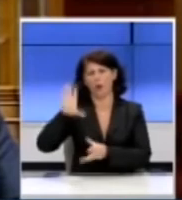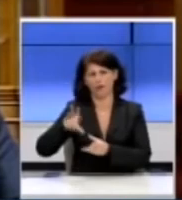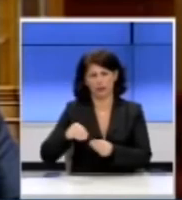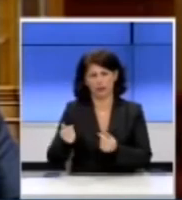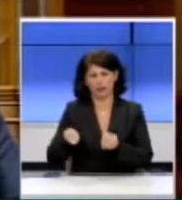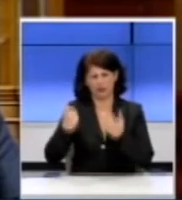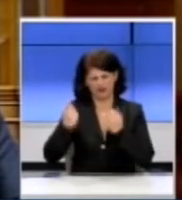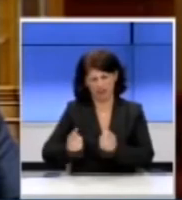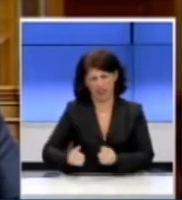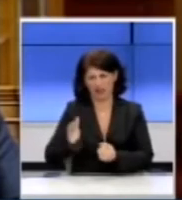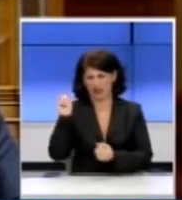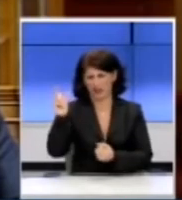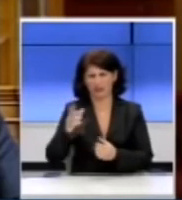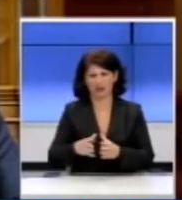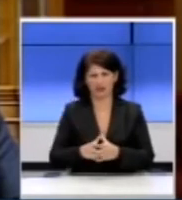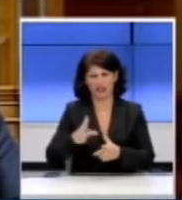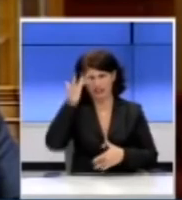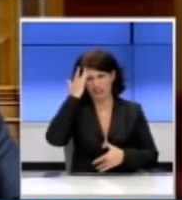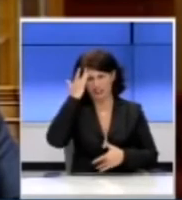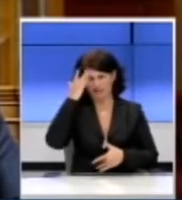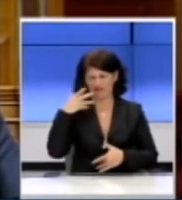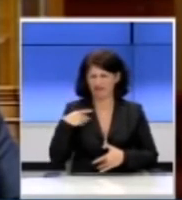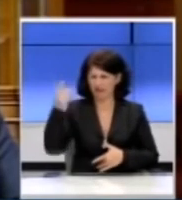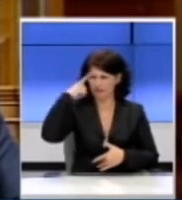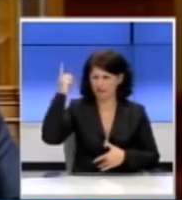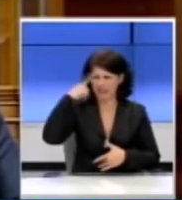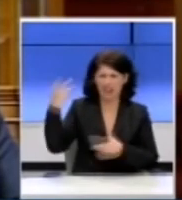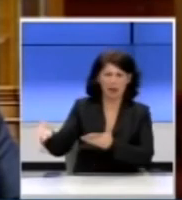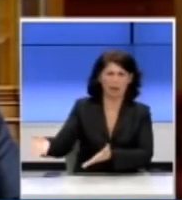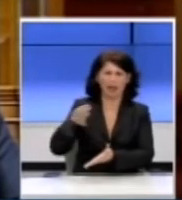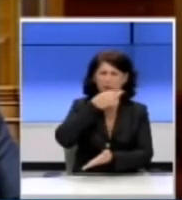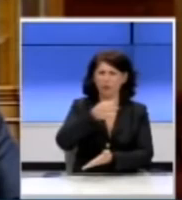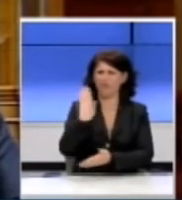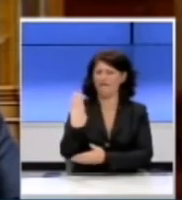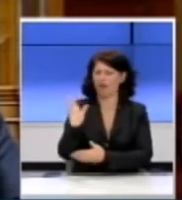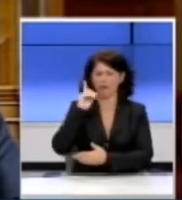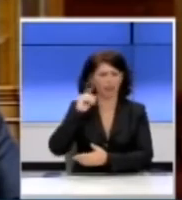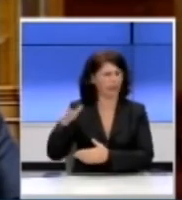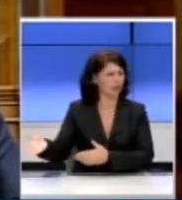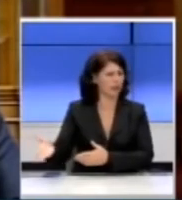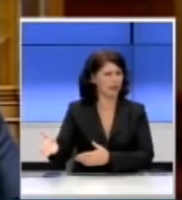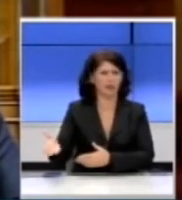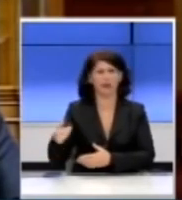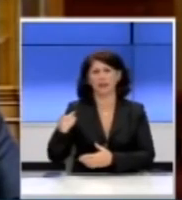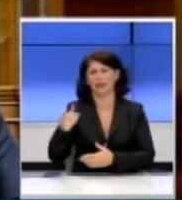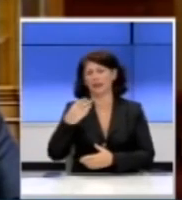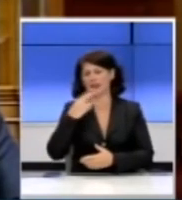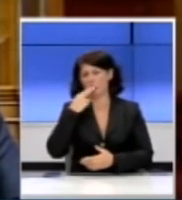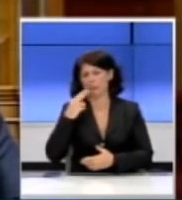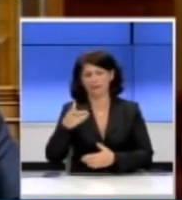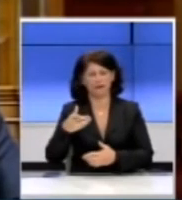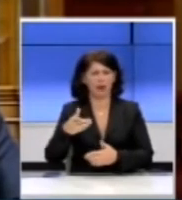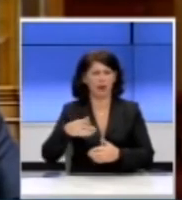δίκαιο ειρήνη. Με το ίδιο νομικό πλέγμα μπορούμε να ρυθμίσουμε τη διαφορά μας με την Τουρκία, αρκεί η ηγεσία της να εγκαταλείψει το μονόλογο των